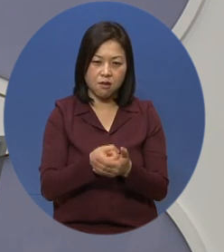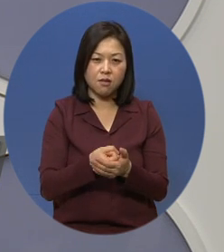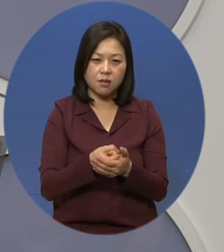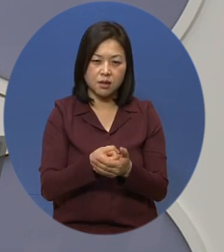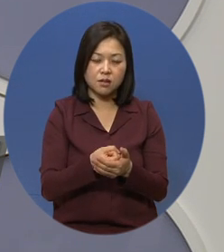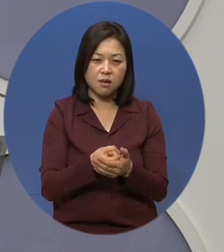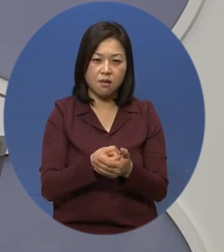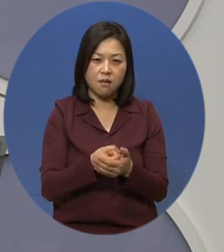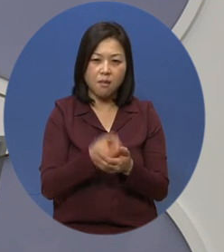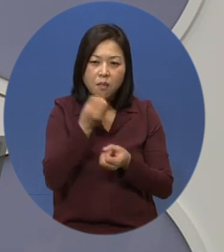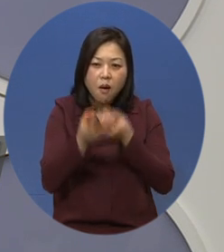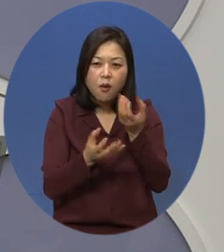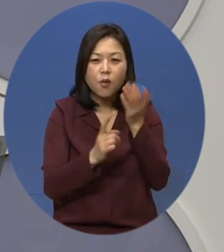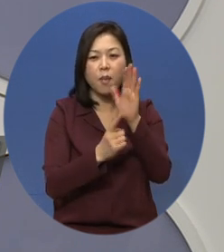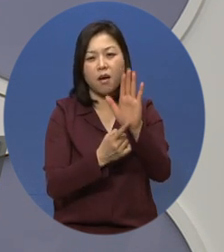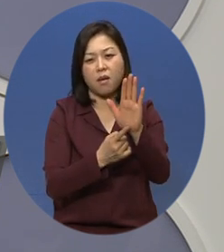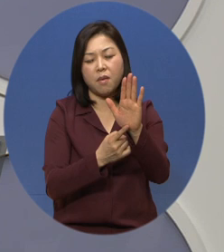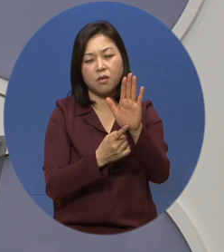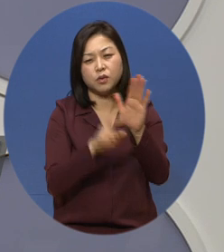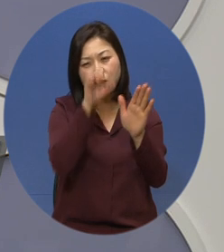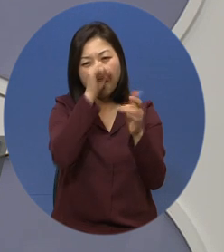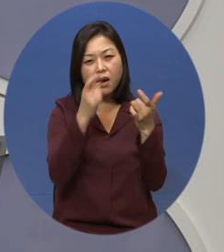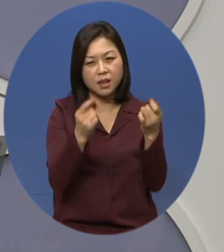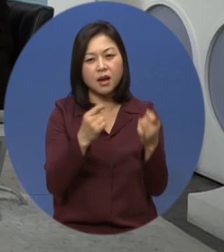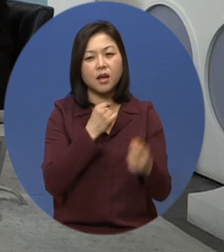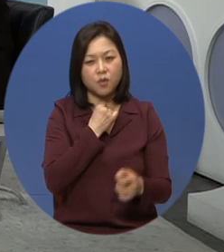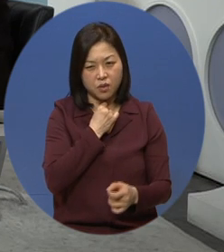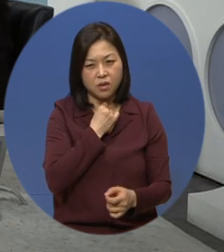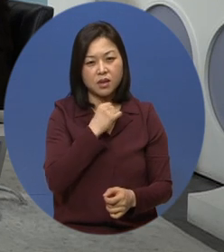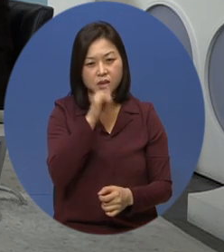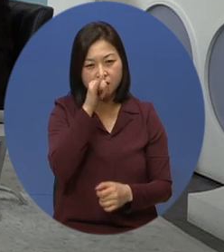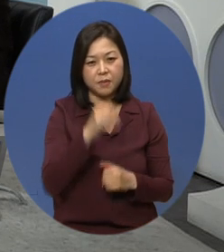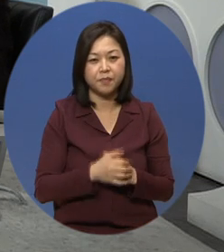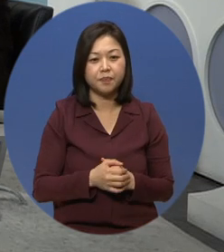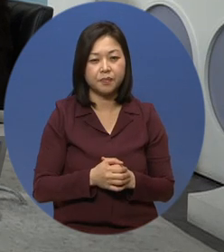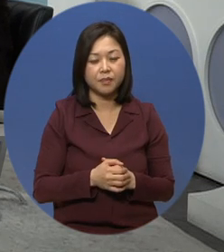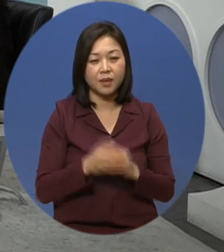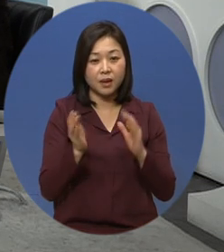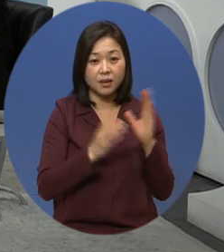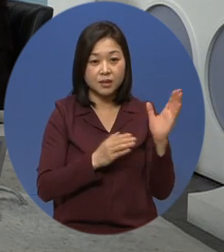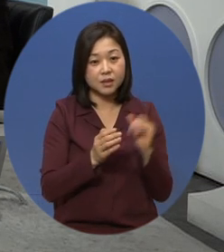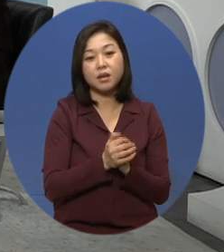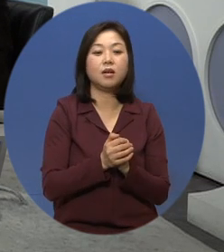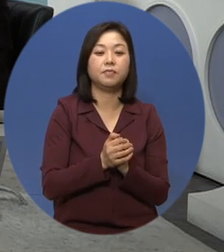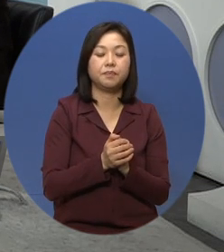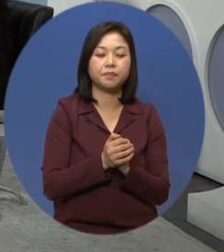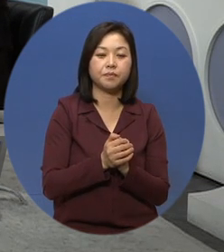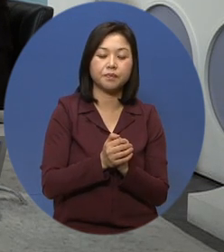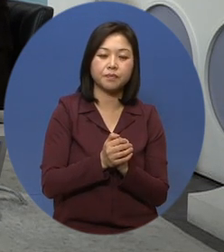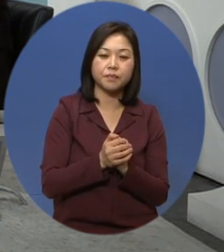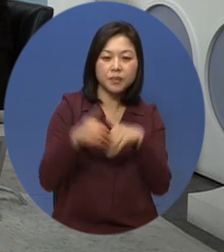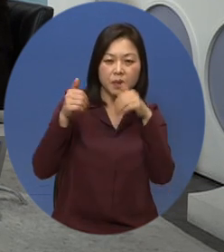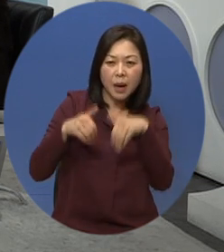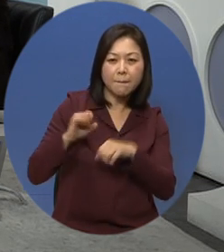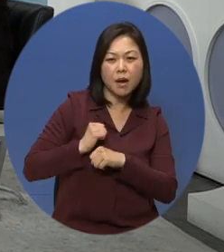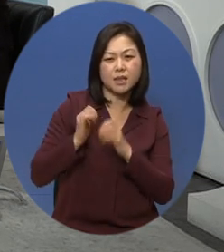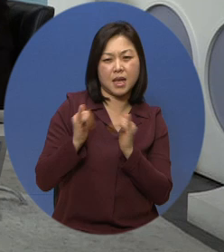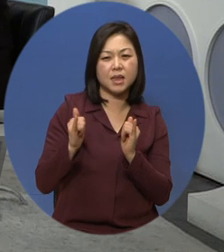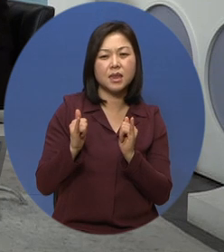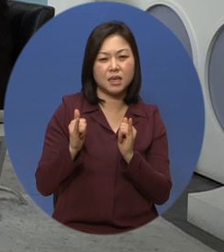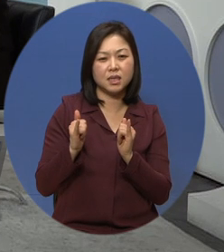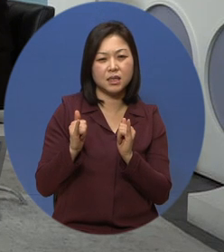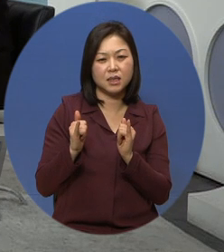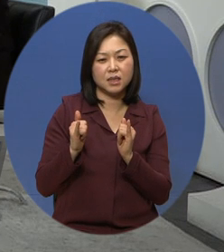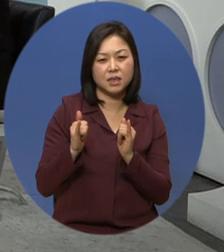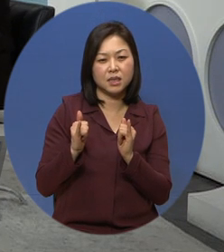한번 해 주셨으면 안 바램이 줘 그 a 테 병사 분들은요 그 당시는